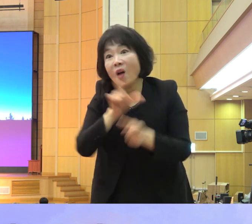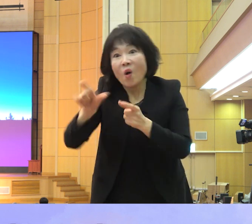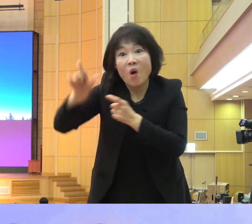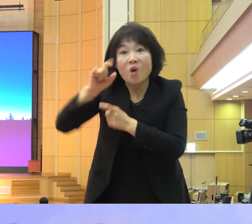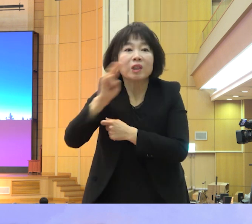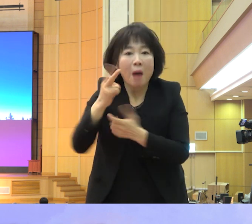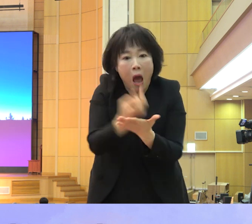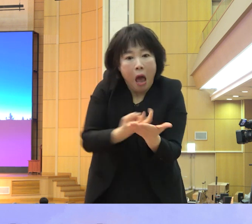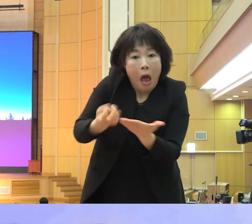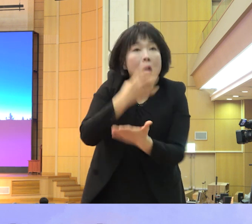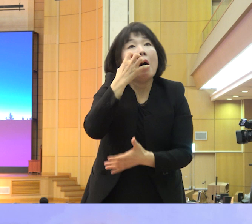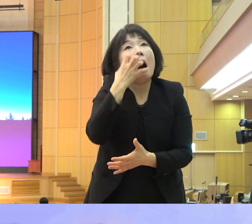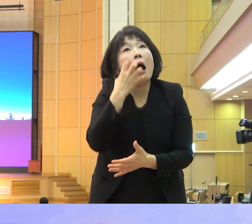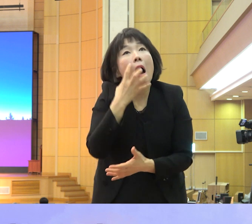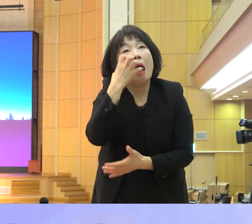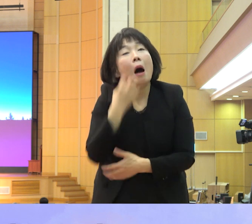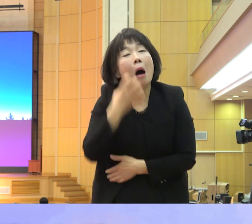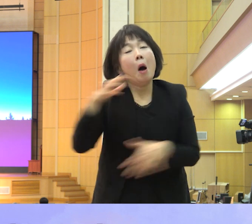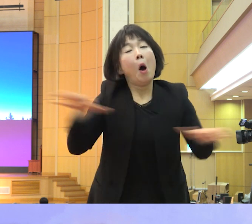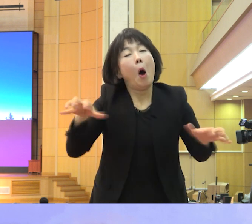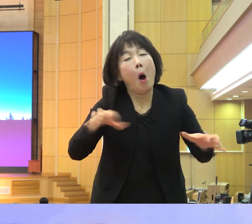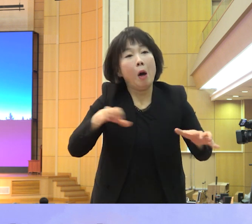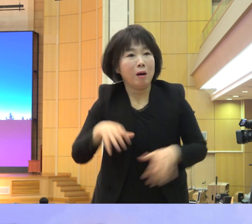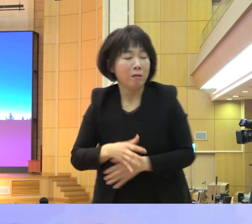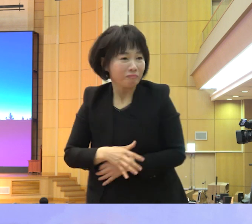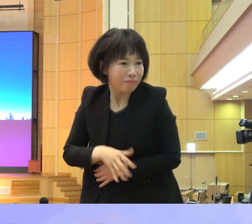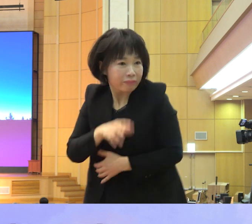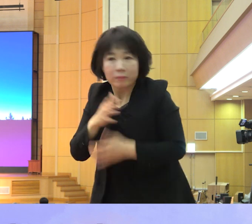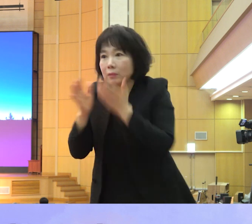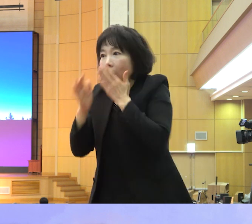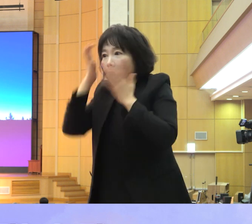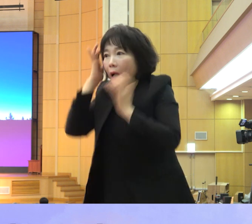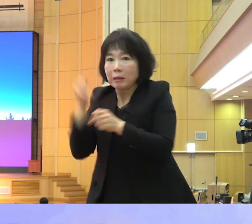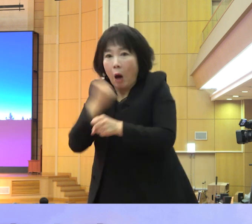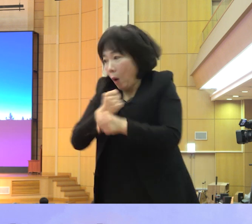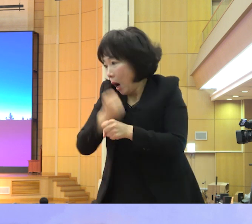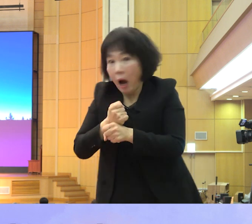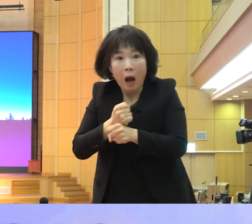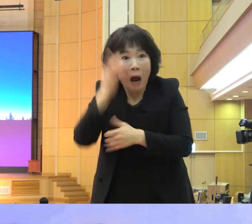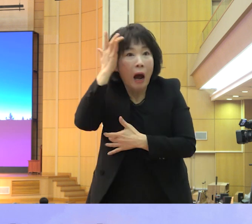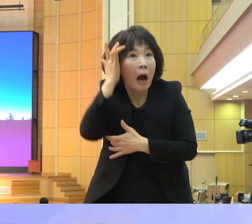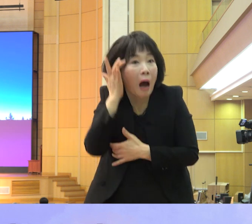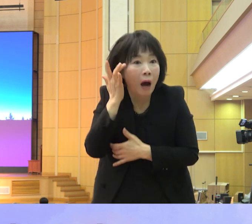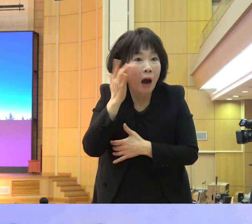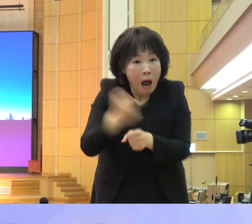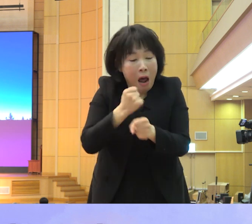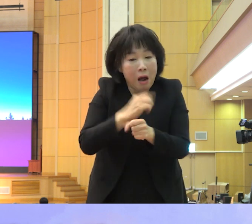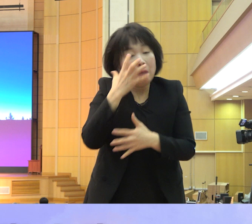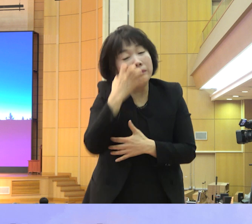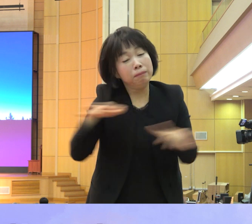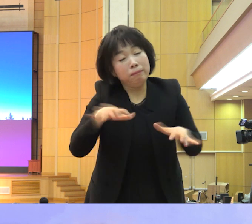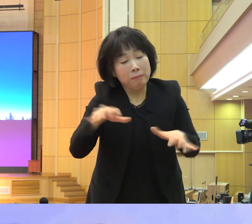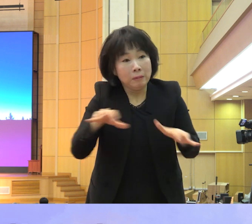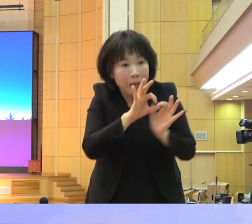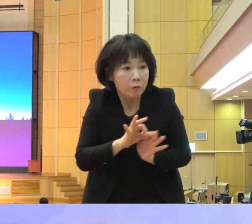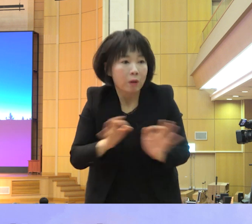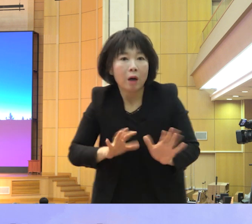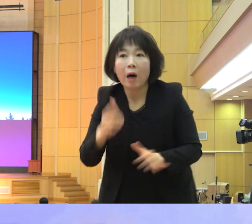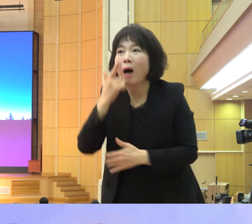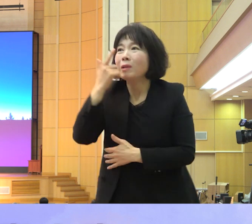더 심하고 거품을 흘리고 육체가 막 경련을 일으키고 꽈비가 되고 막 그러는 것입니다. 이러한 모습을 아비가 볼